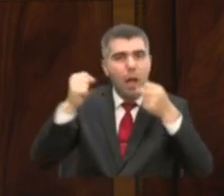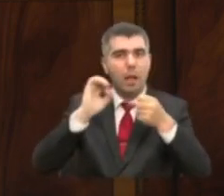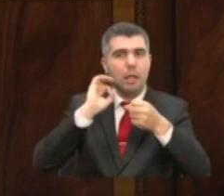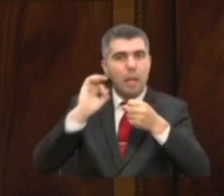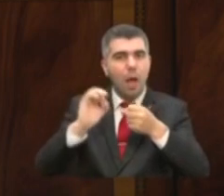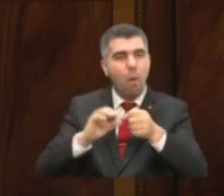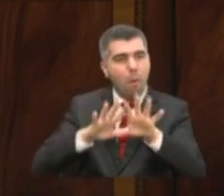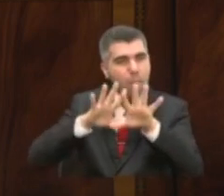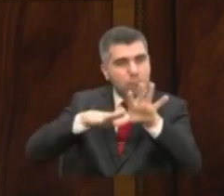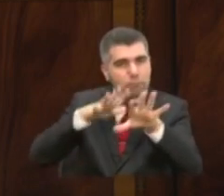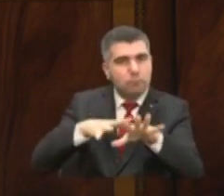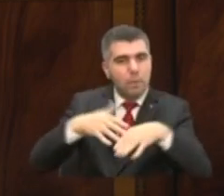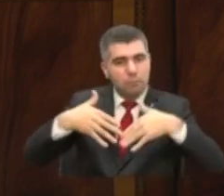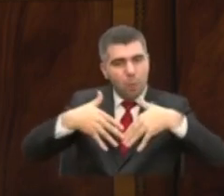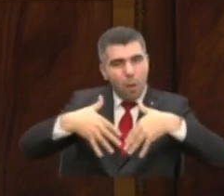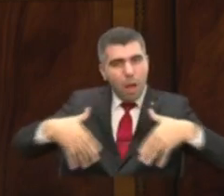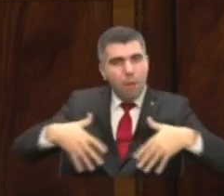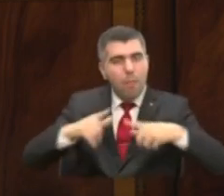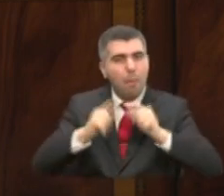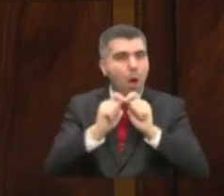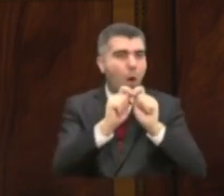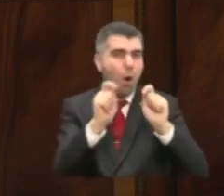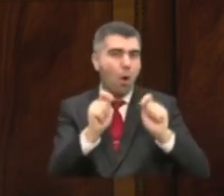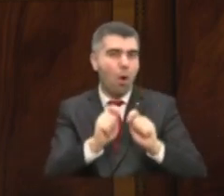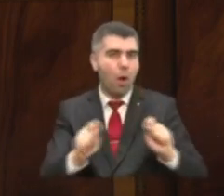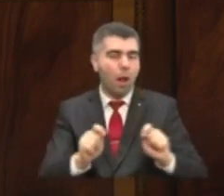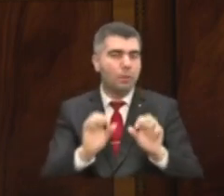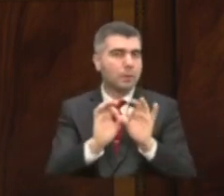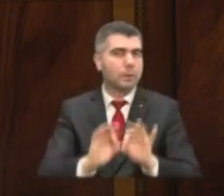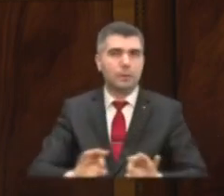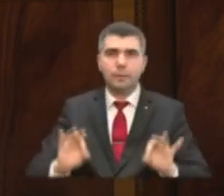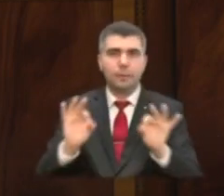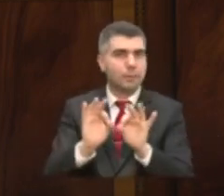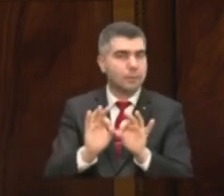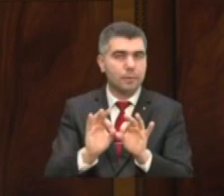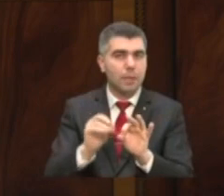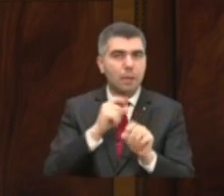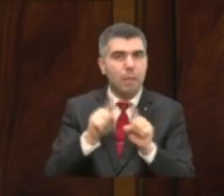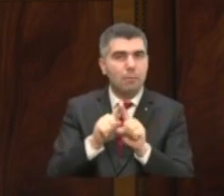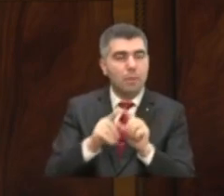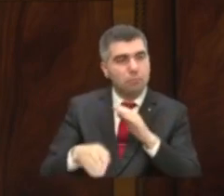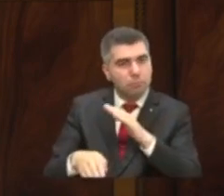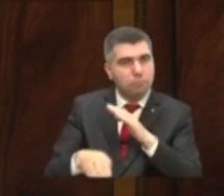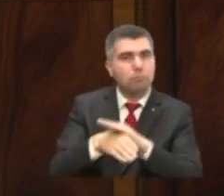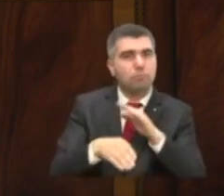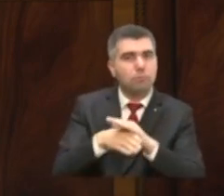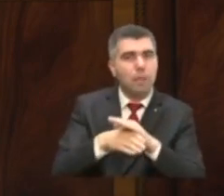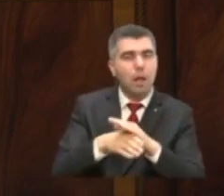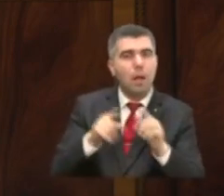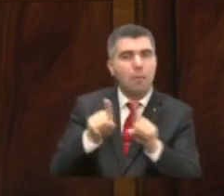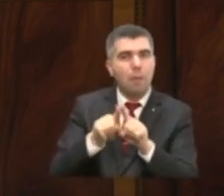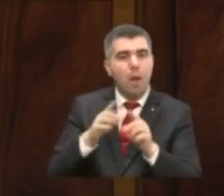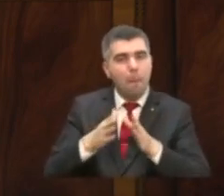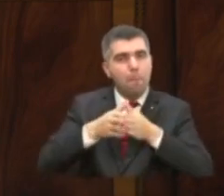والتجمهر والاحتجاج والتعبير بكل حرية. أصبح موضوع الهجرة السرية والهروب من الوطن فوق قوارب